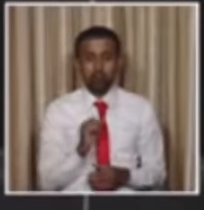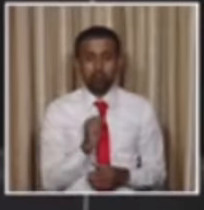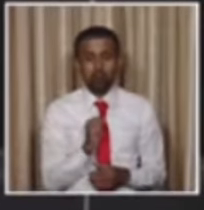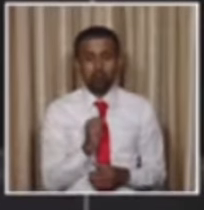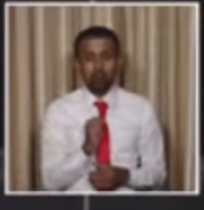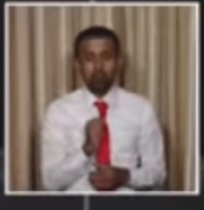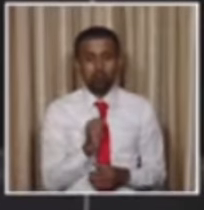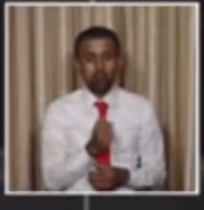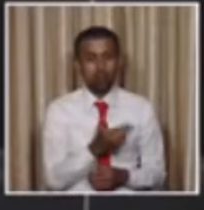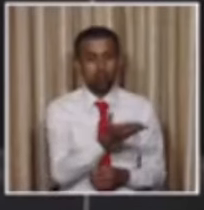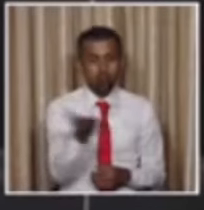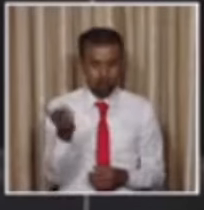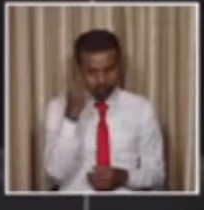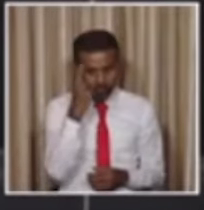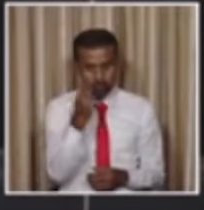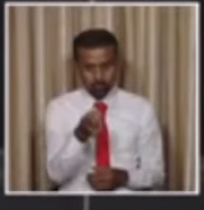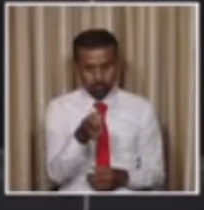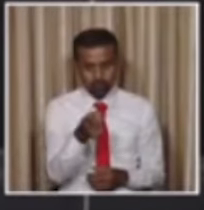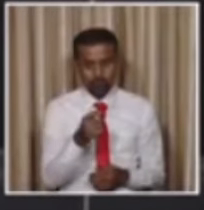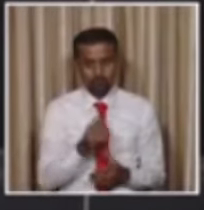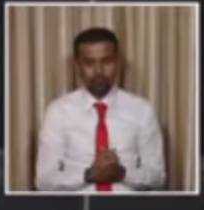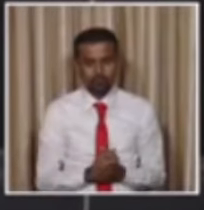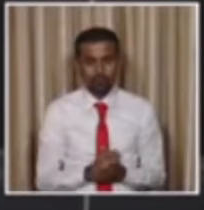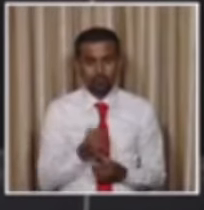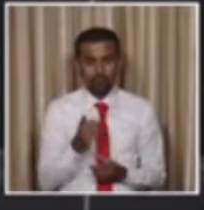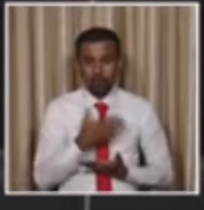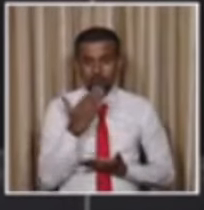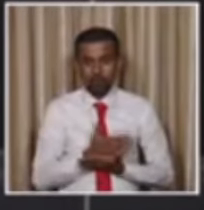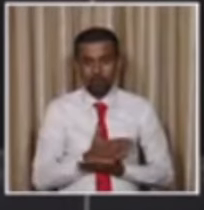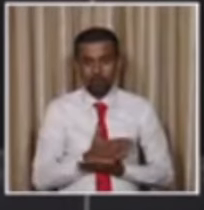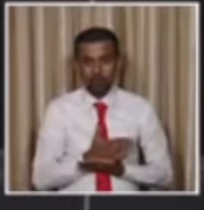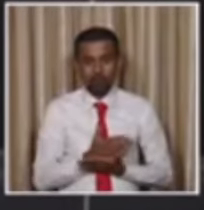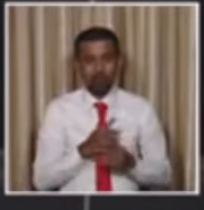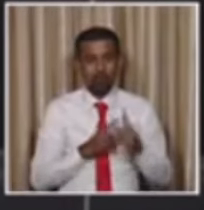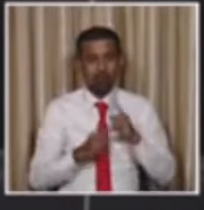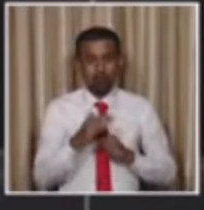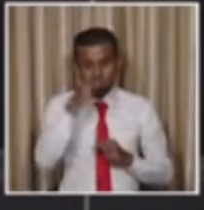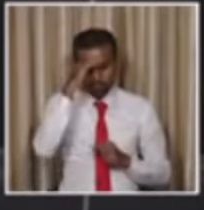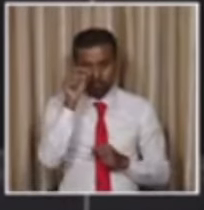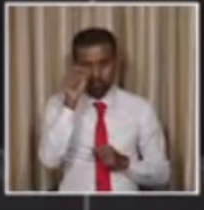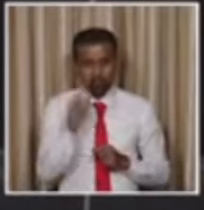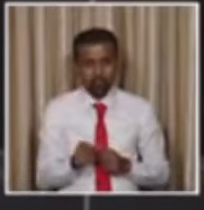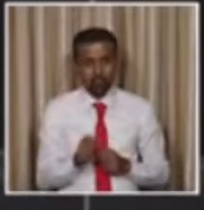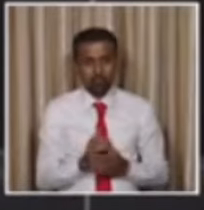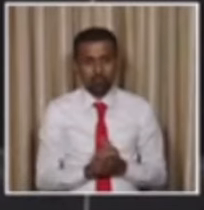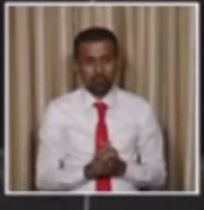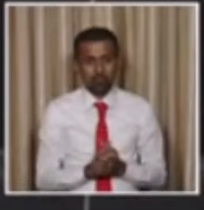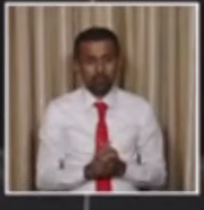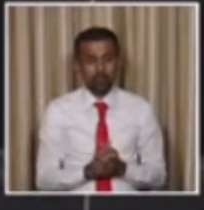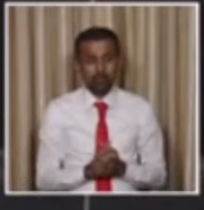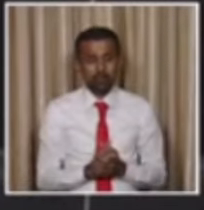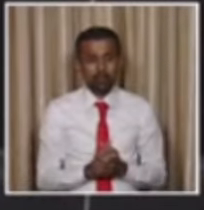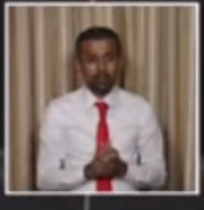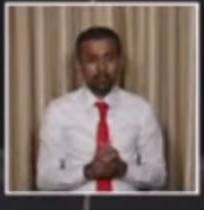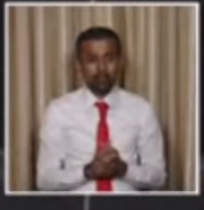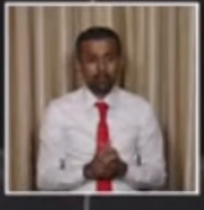කියලා ඔබතුමා දන්නවා. එය වළක්වා ගන්න ගරු කතානායකතුමා ගරු ජනාධිපතිතුමා